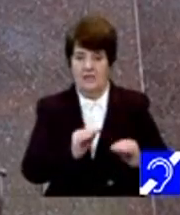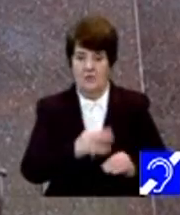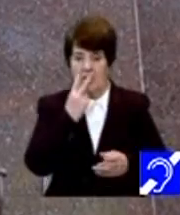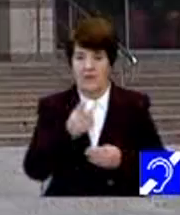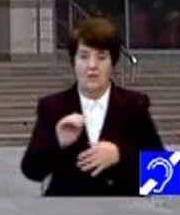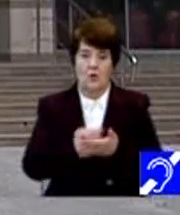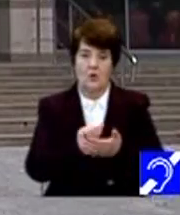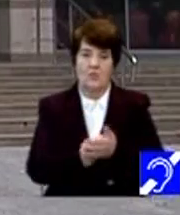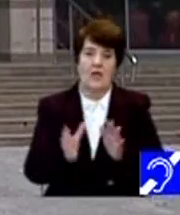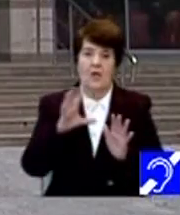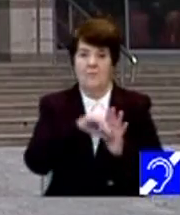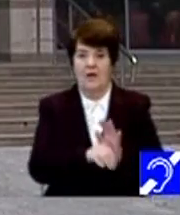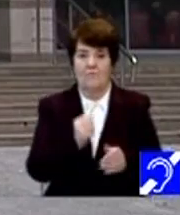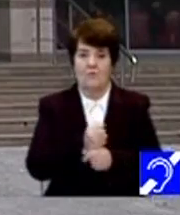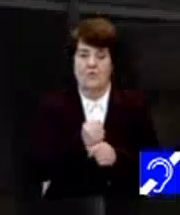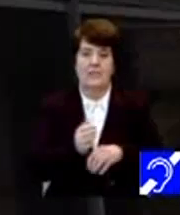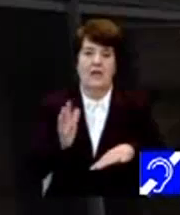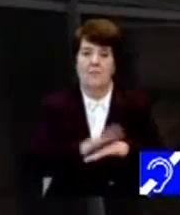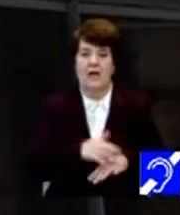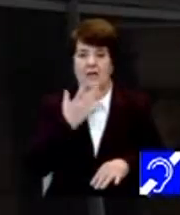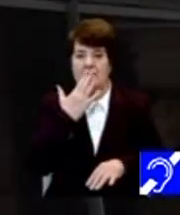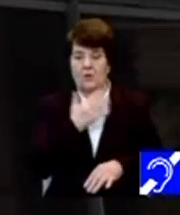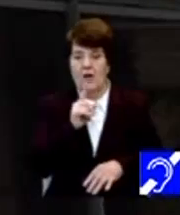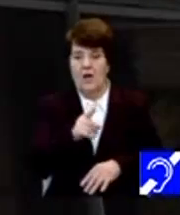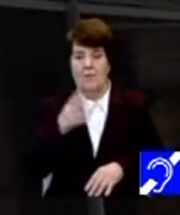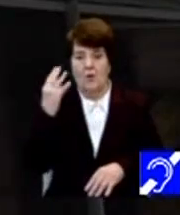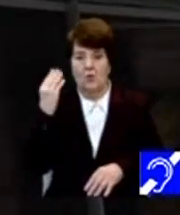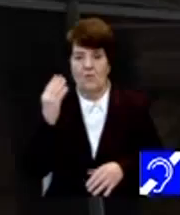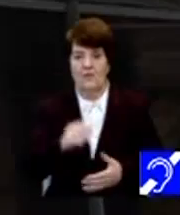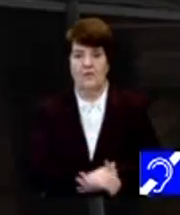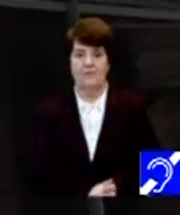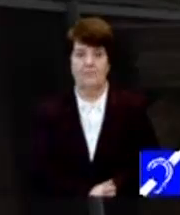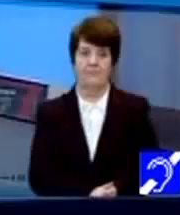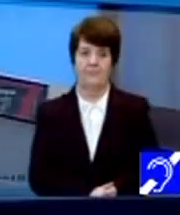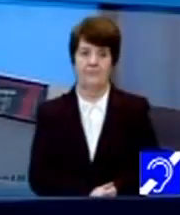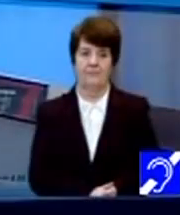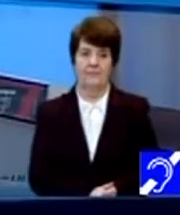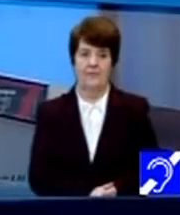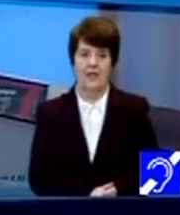Potrivit anchetatorilor, în dosar ar fi fost implicat și funcționar de la Banca Națională a Moldovei.